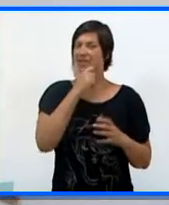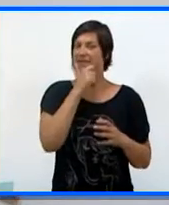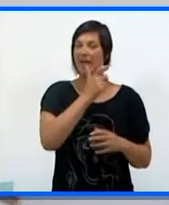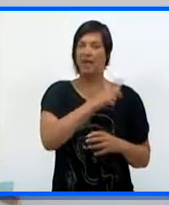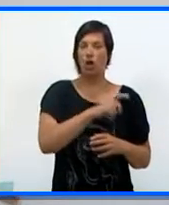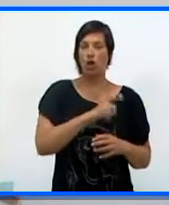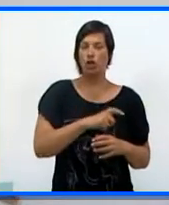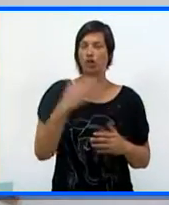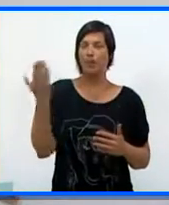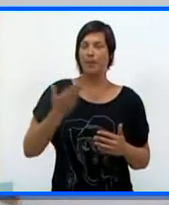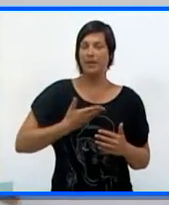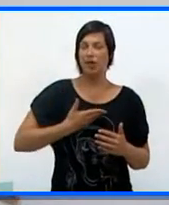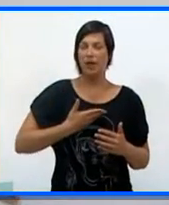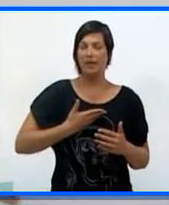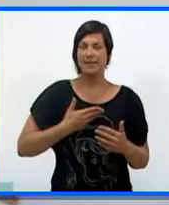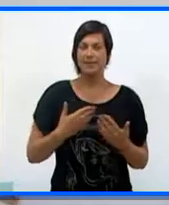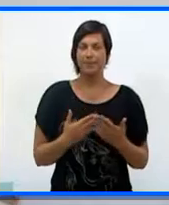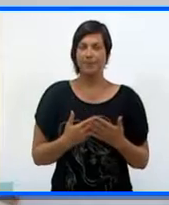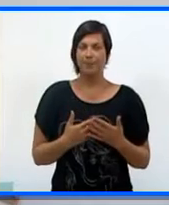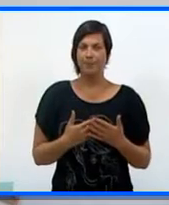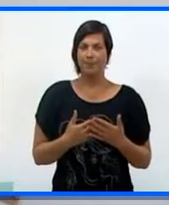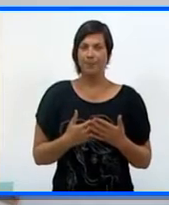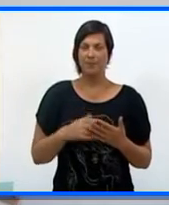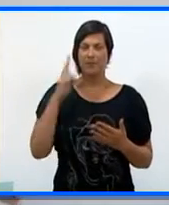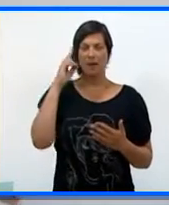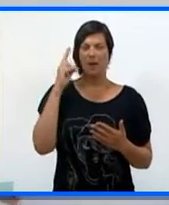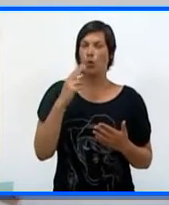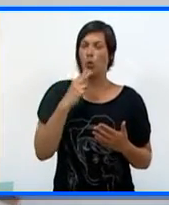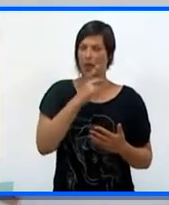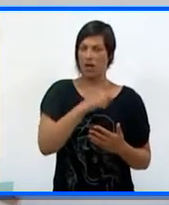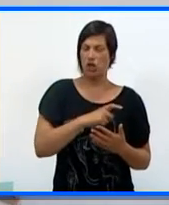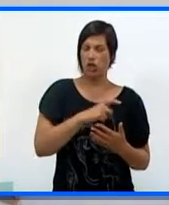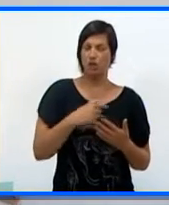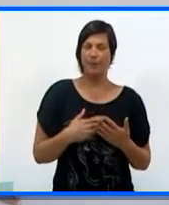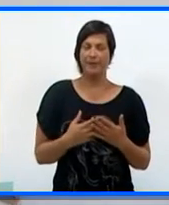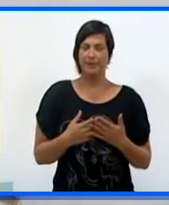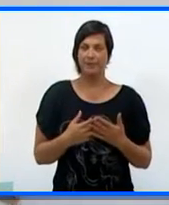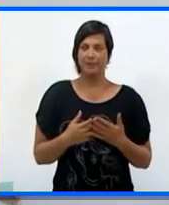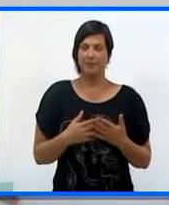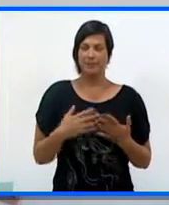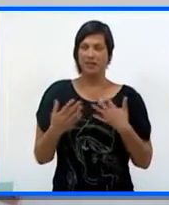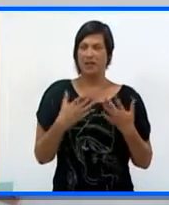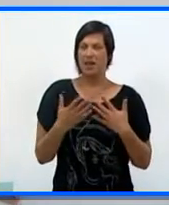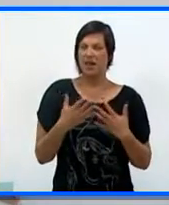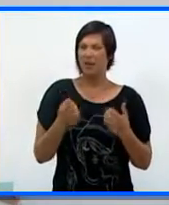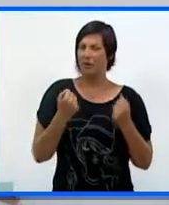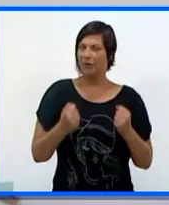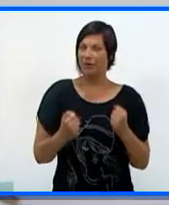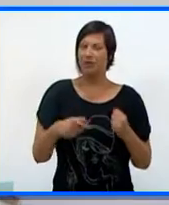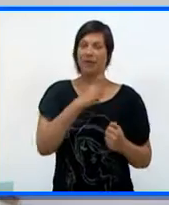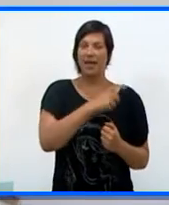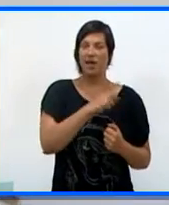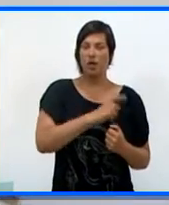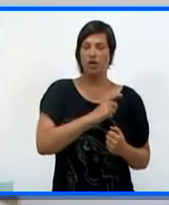starijih osoba dolazi do izražaja gluhih osoba, ali samo što dolazi, što je najgadnije, te